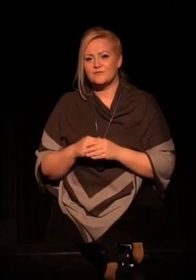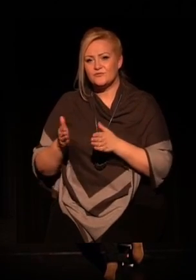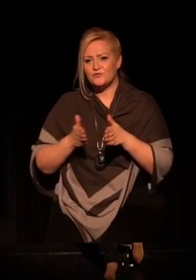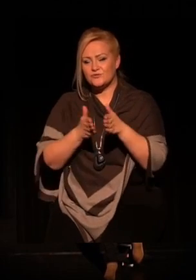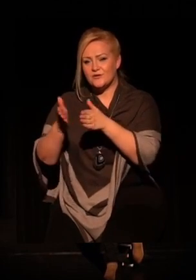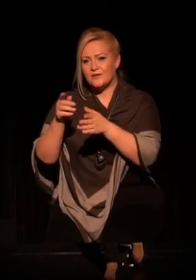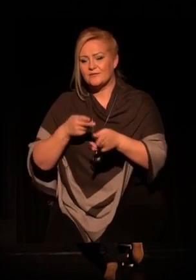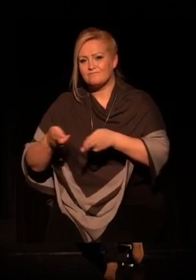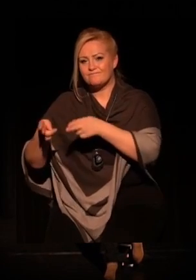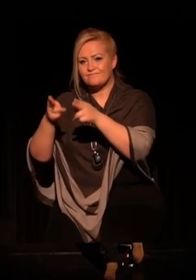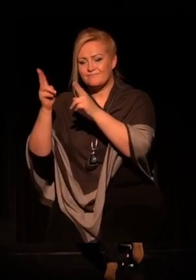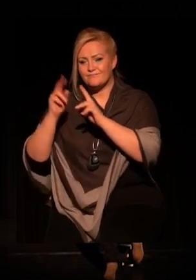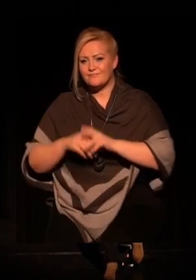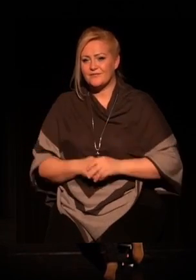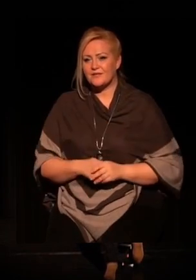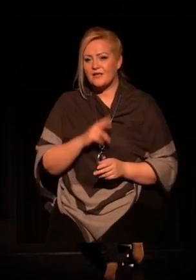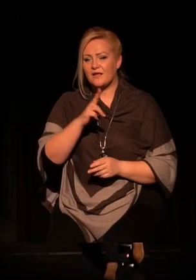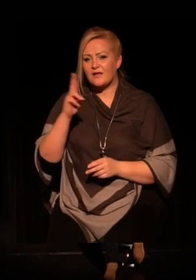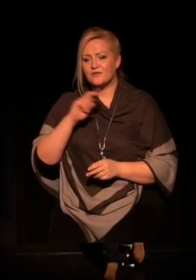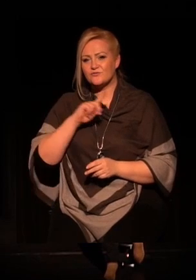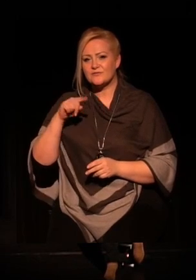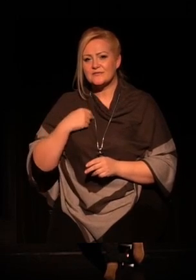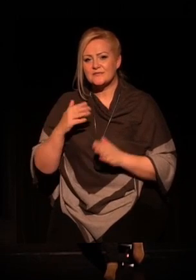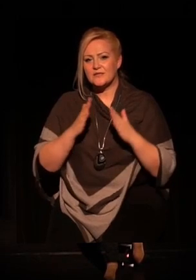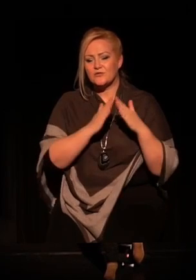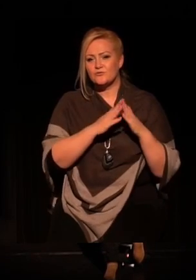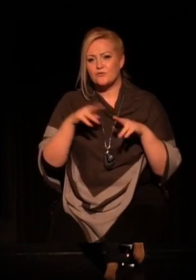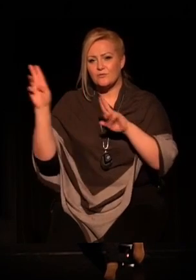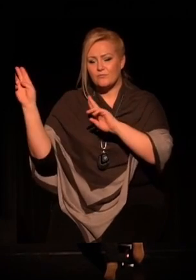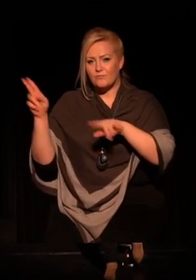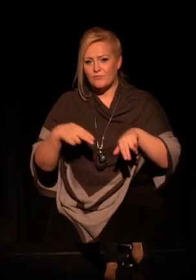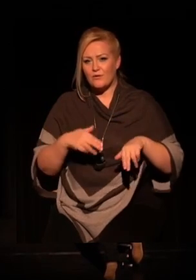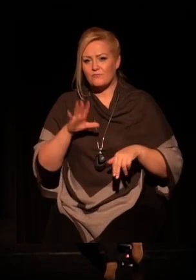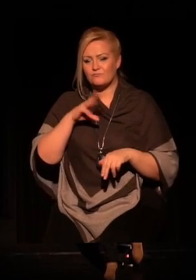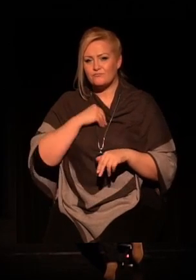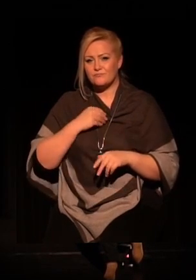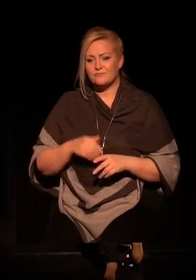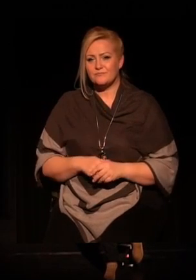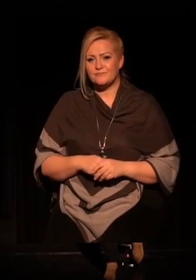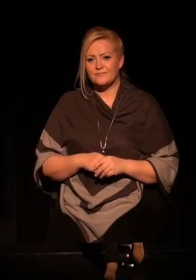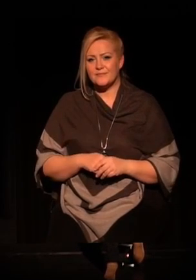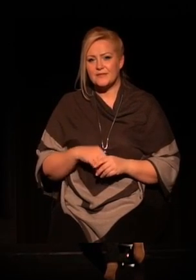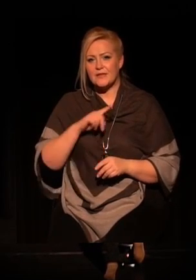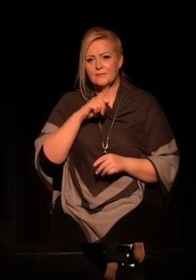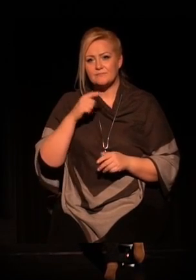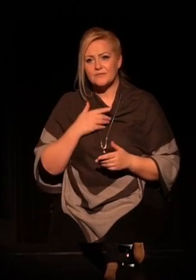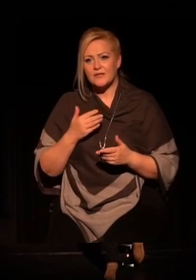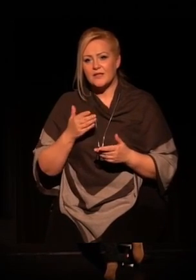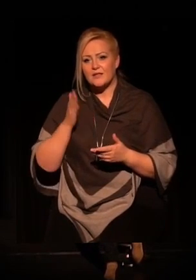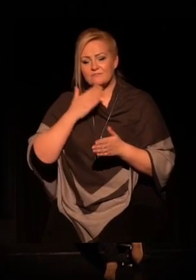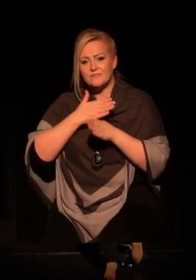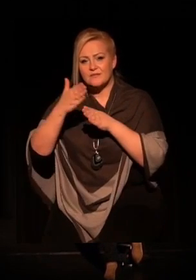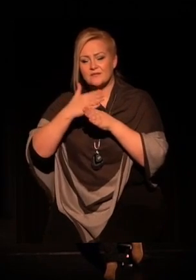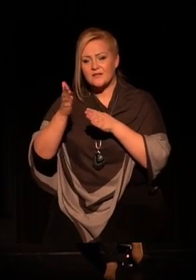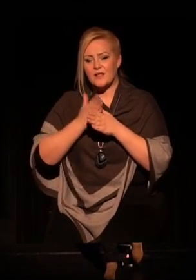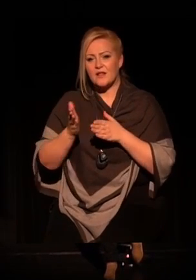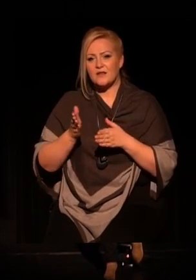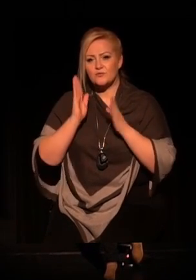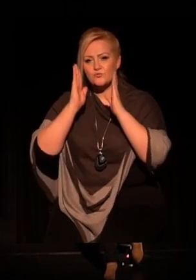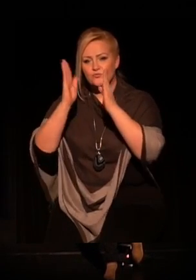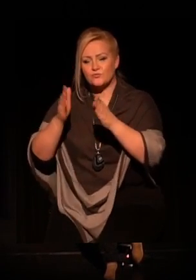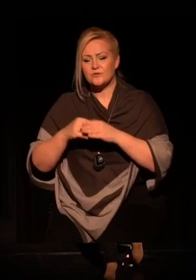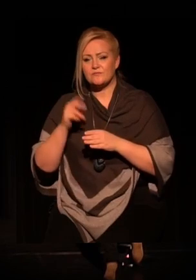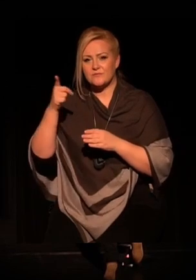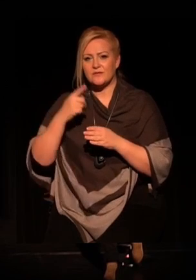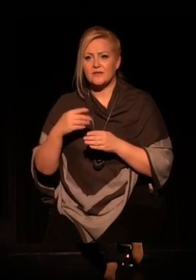szlaki, by każdy z nas wrócił do swoich bliskich i mógł Tobie służyć do chwili, kiedy go wezwiesz do